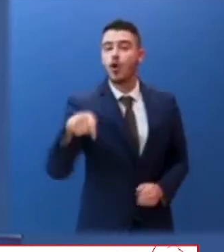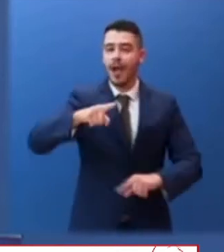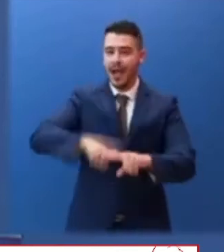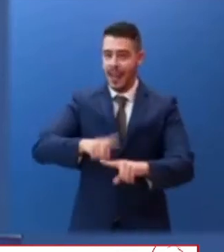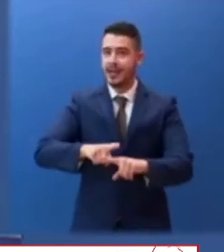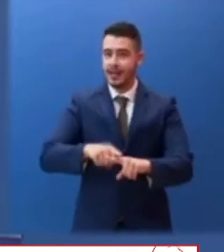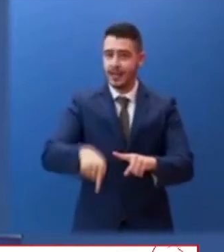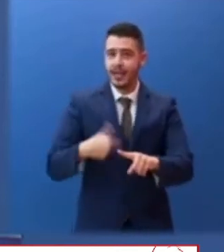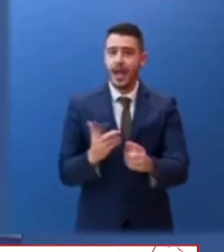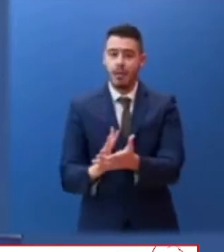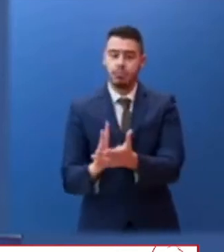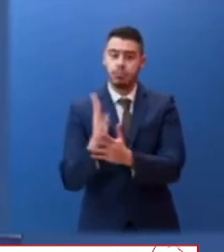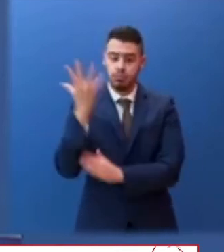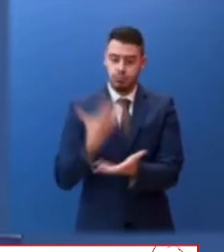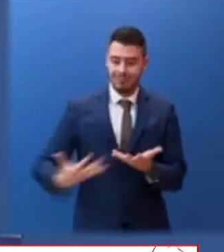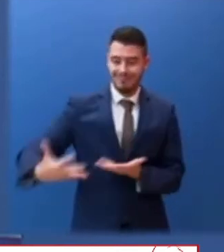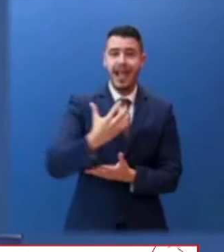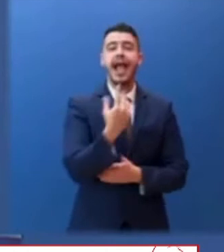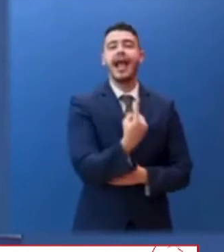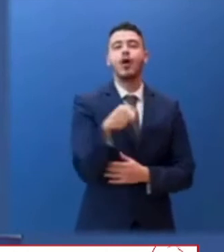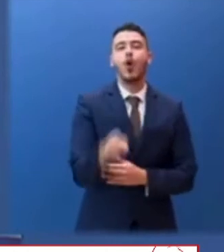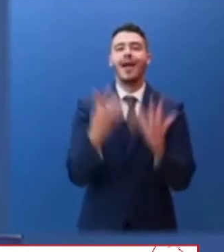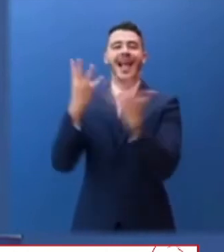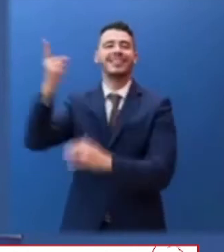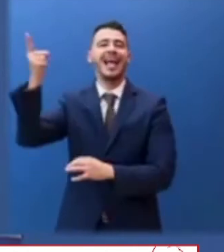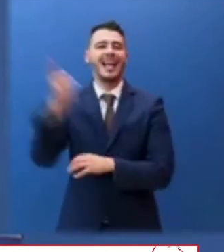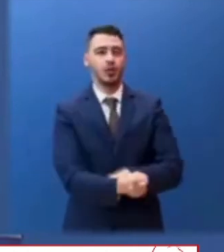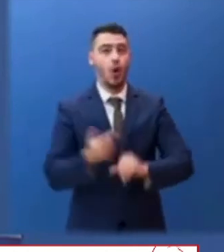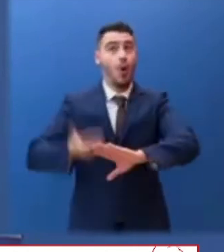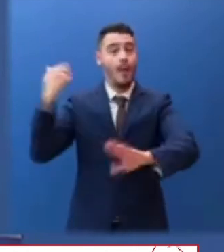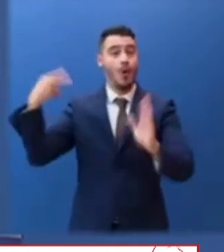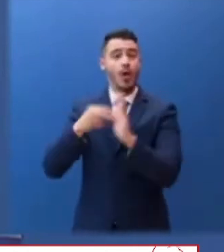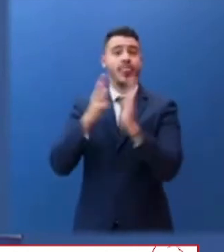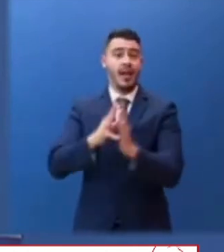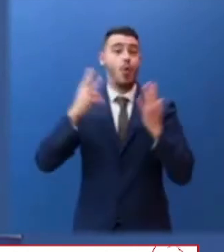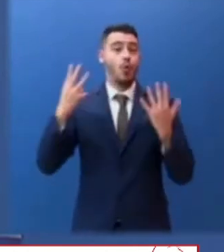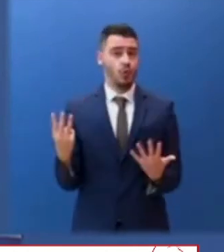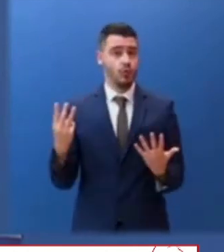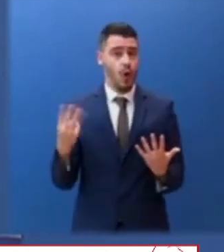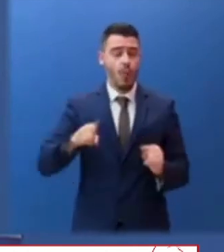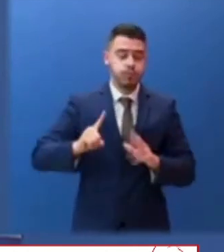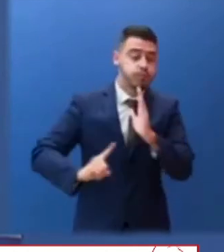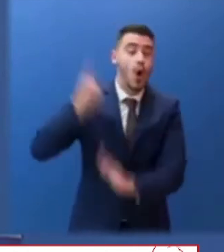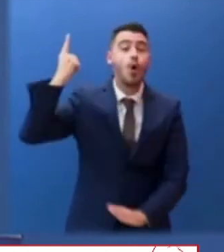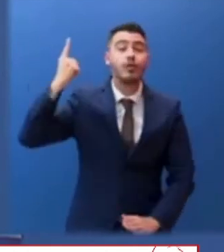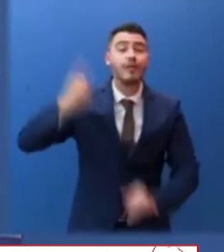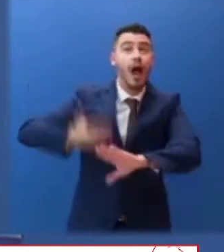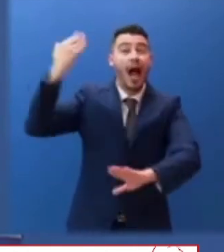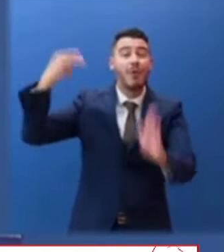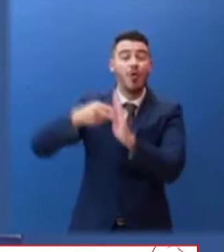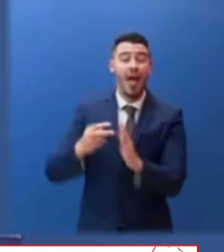υψηλότερη μεγέθυνση, συν 1,9% από το 2018, σημειώνοντας μάλιστα για πρώτη φορά από το